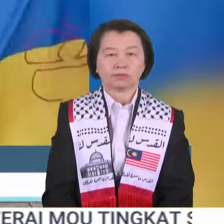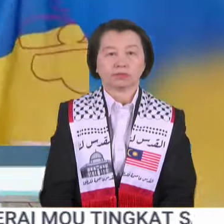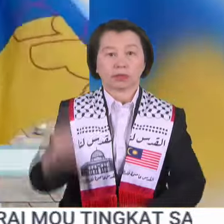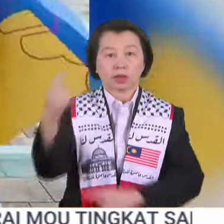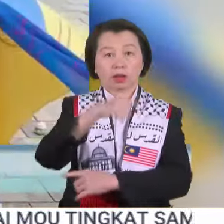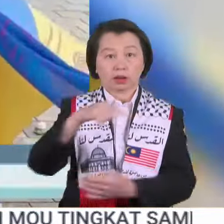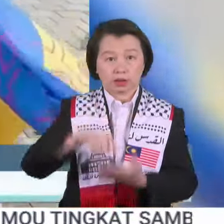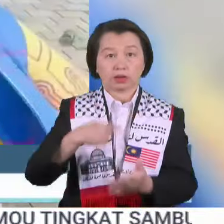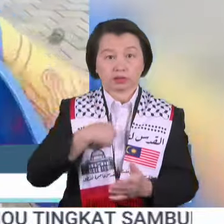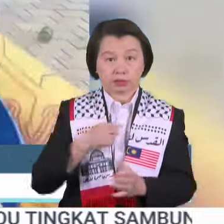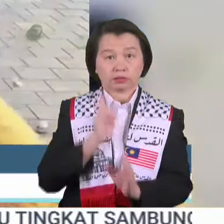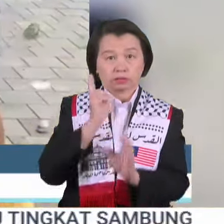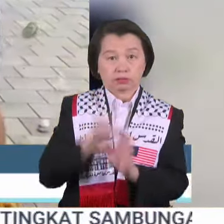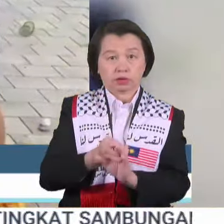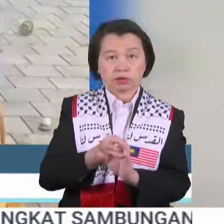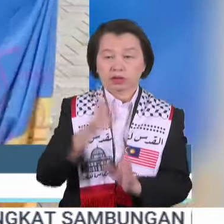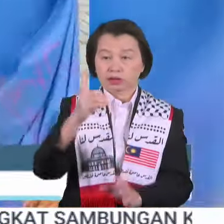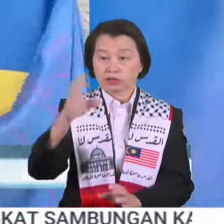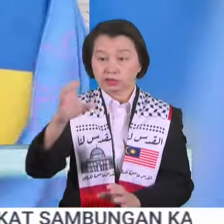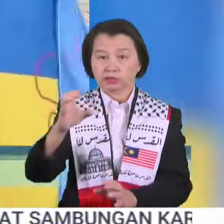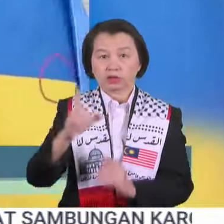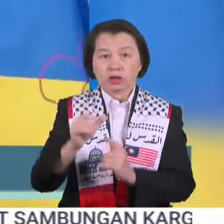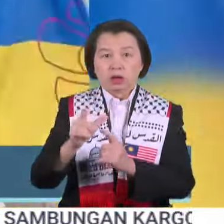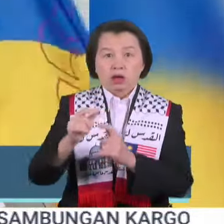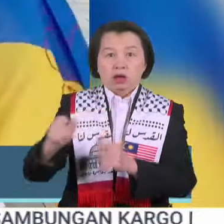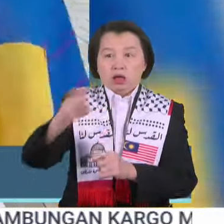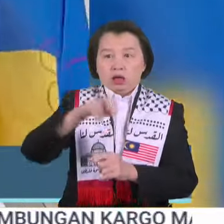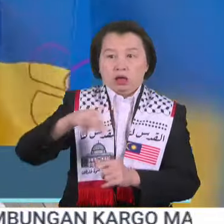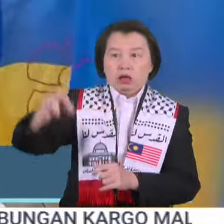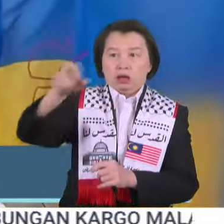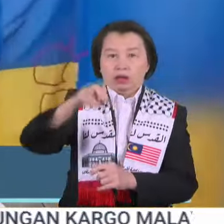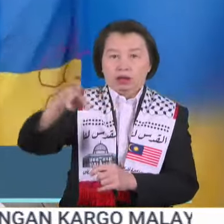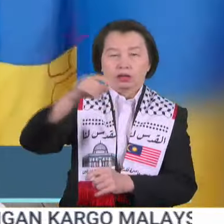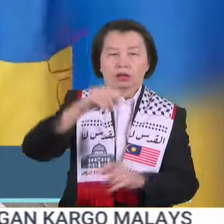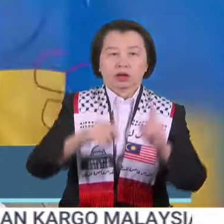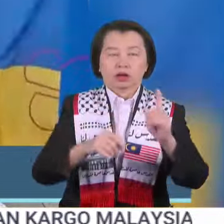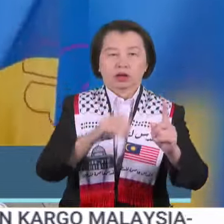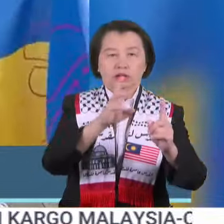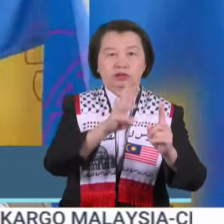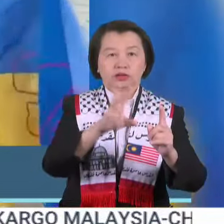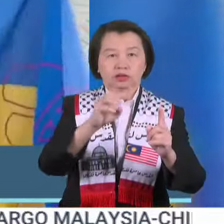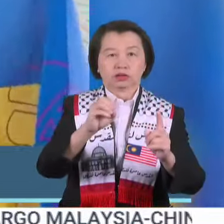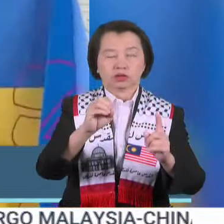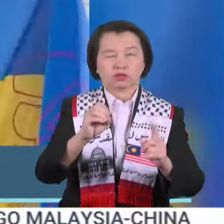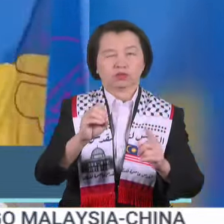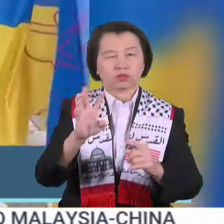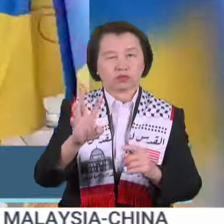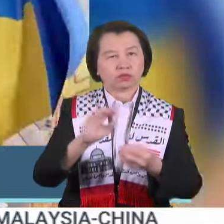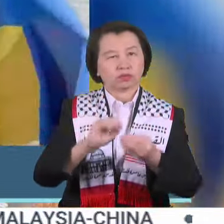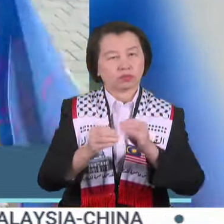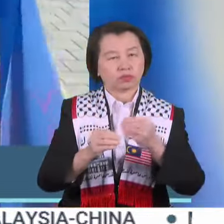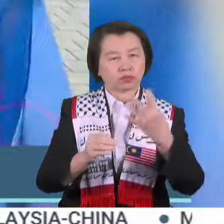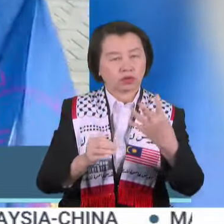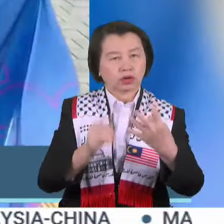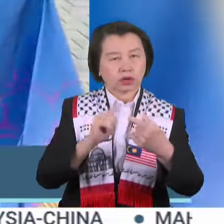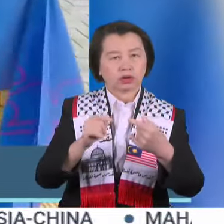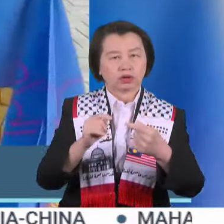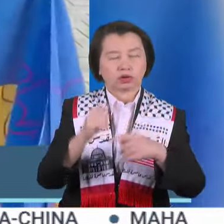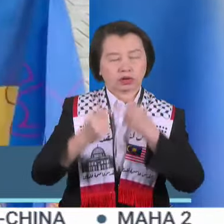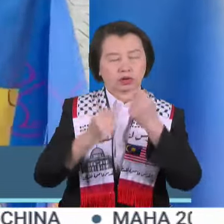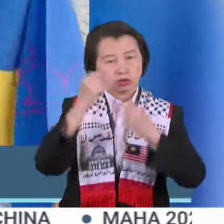Today I took part in this DC Tower Run 2024, 160 points in the Tower Running World Association in our tour